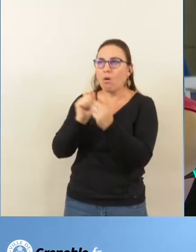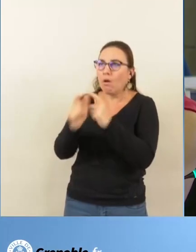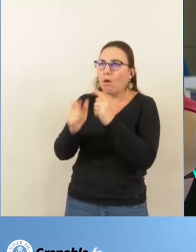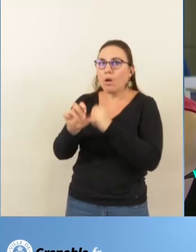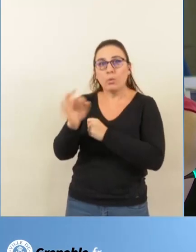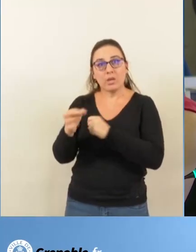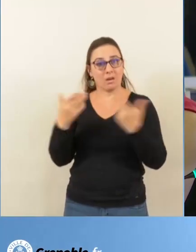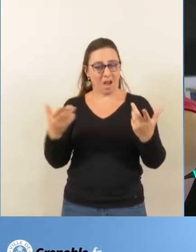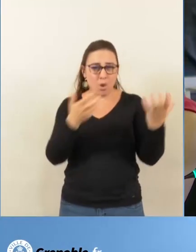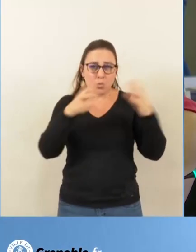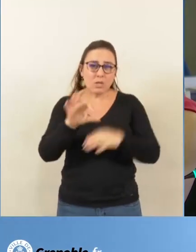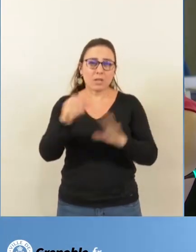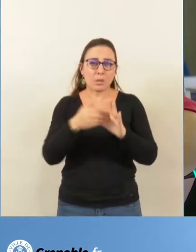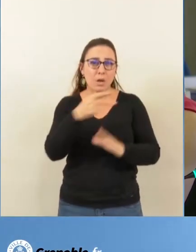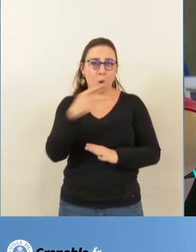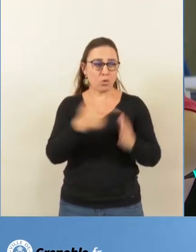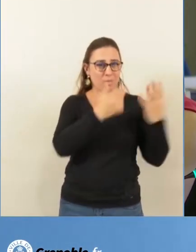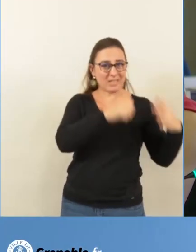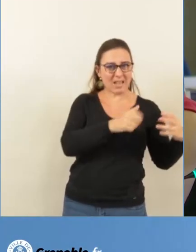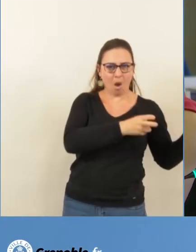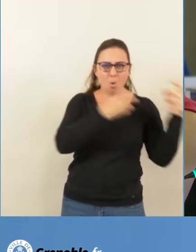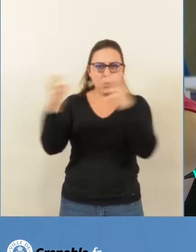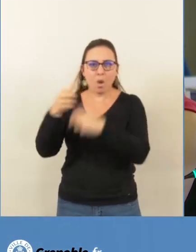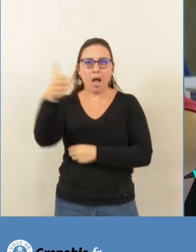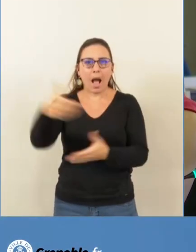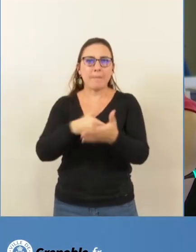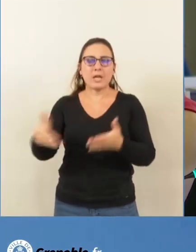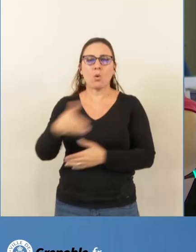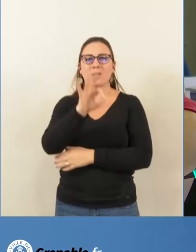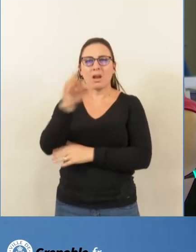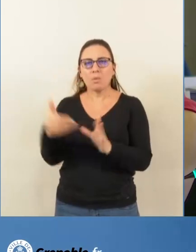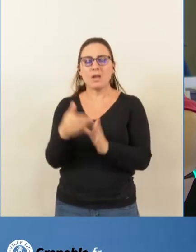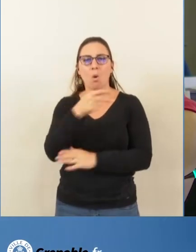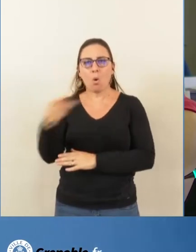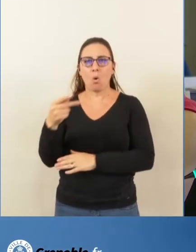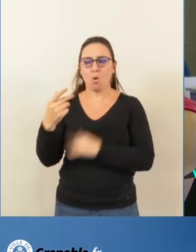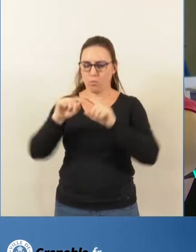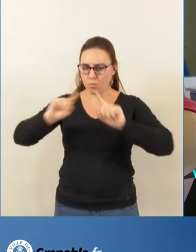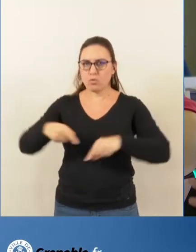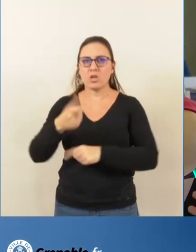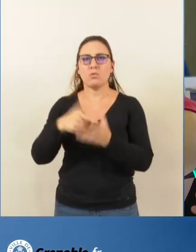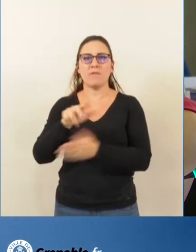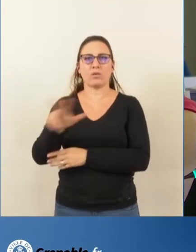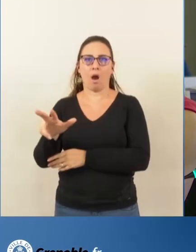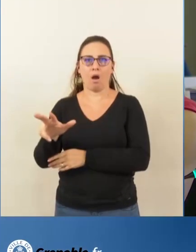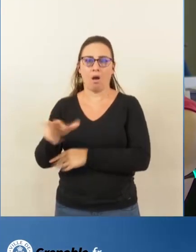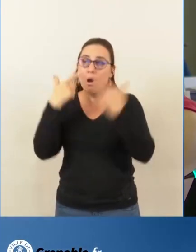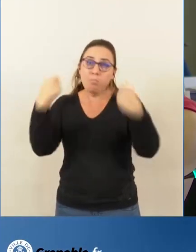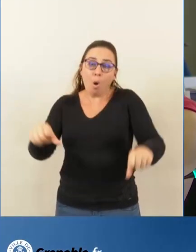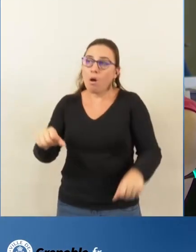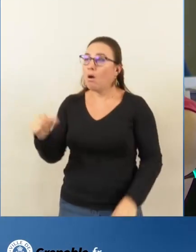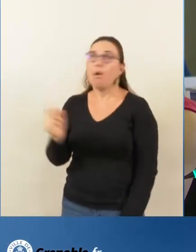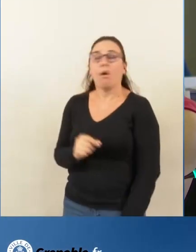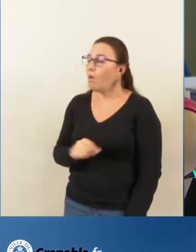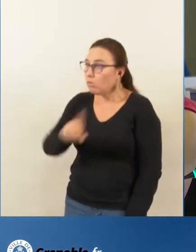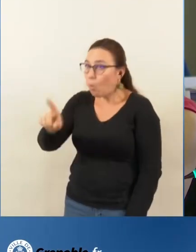l'enveloppe est passée de 850 000 euros en 2016 à un million 50000 euros pour ce budget 2023 c'est CQFD vous pouvez pas dire non c'est